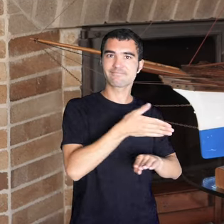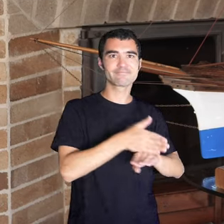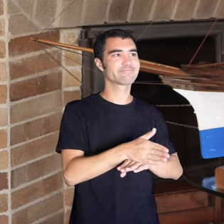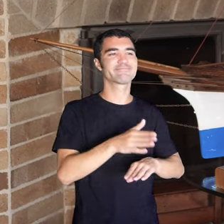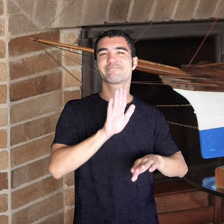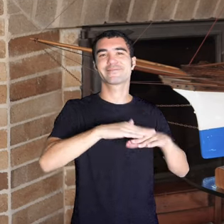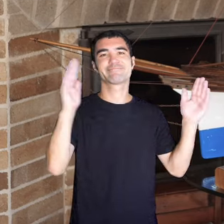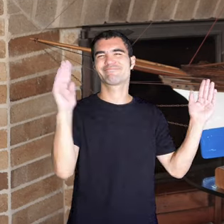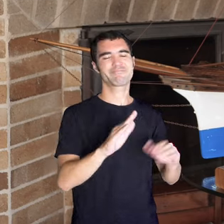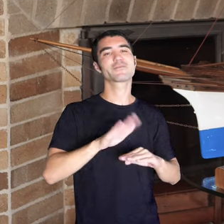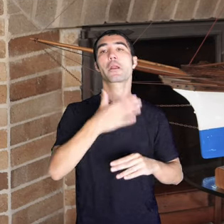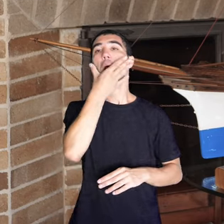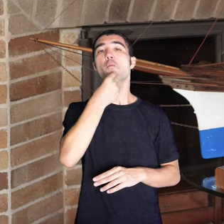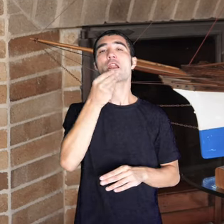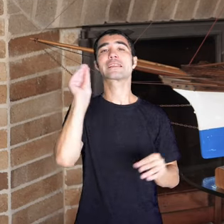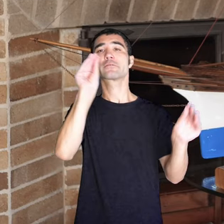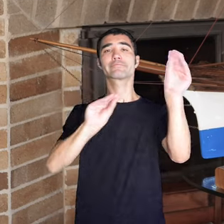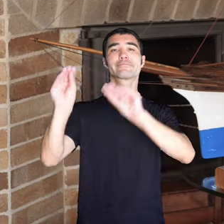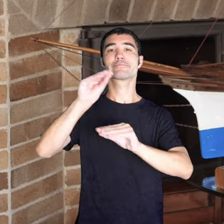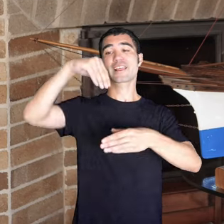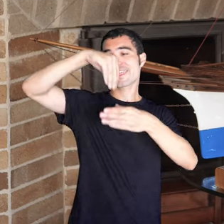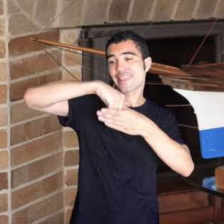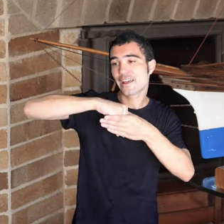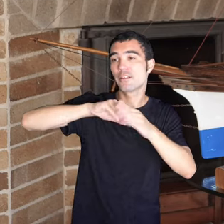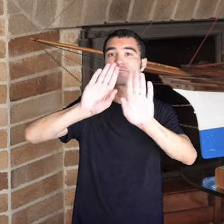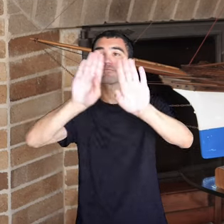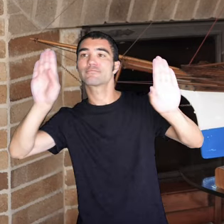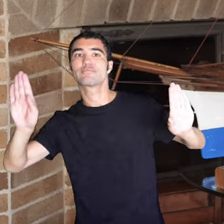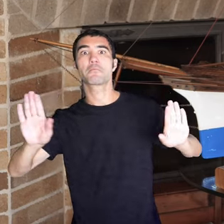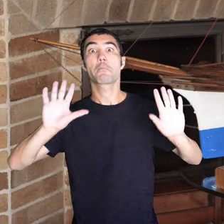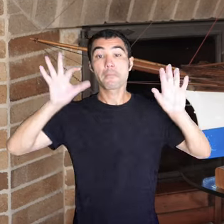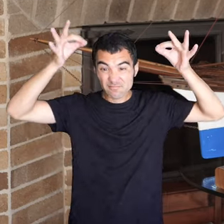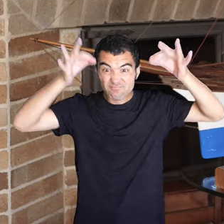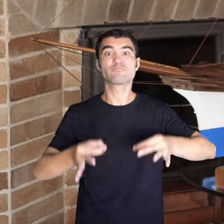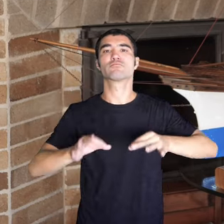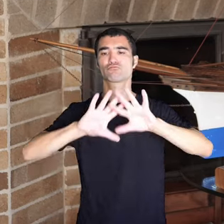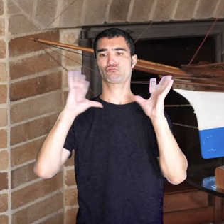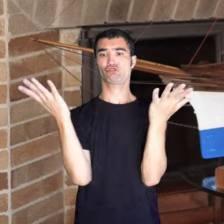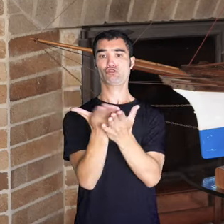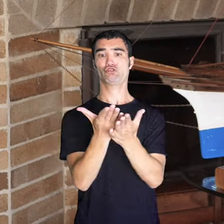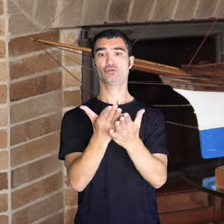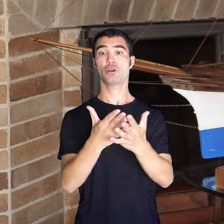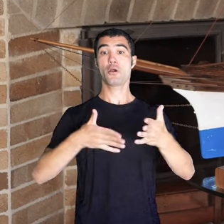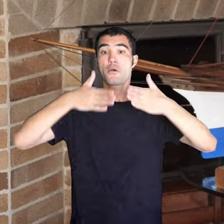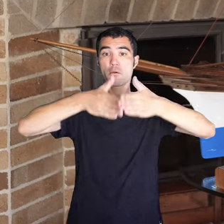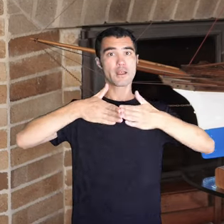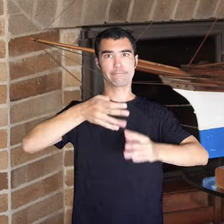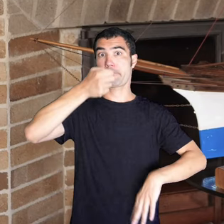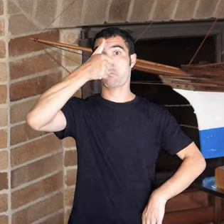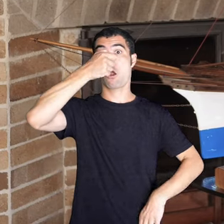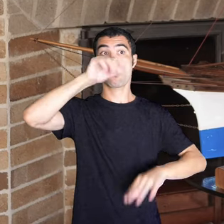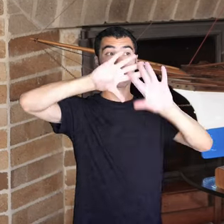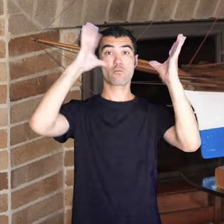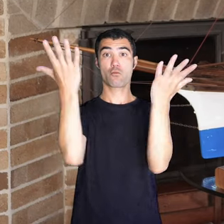per decoració, però interiors, decoració, però no se fa... Barcos de madera se'n fan molt pocs en el